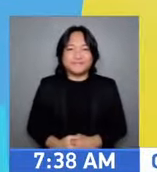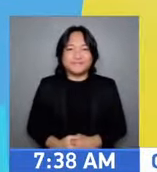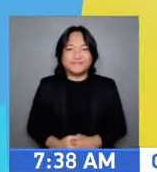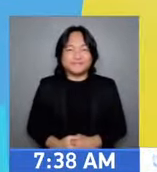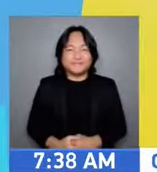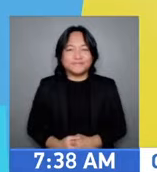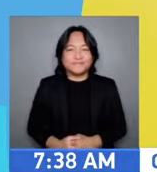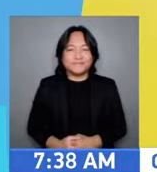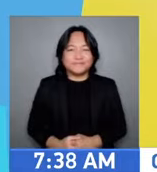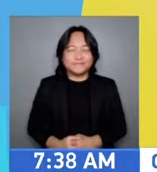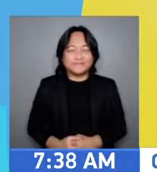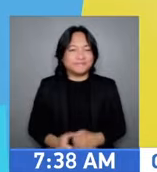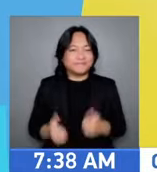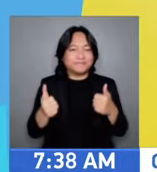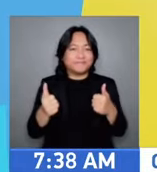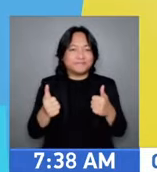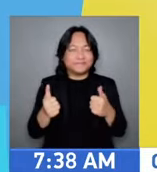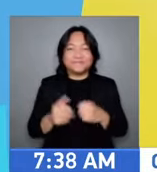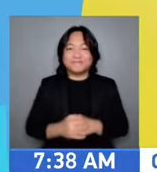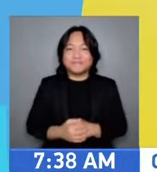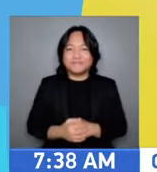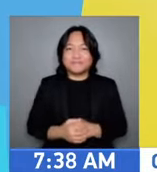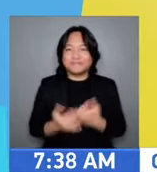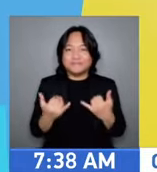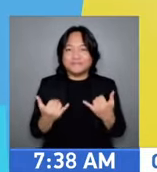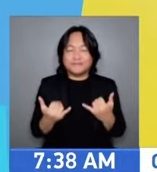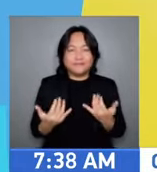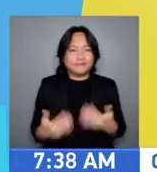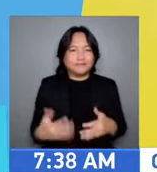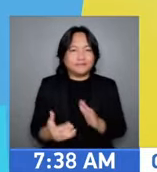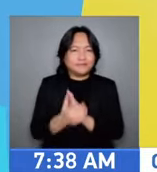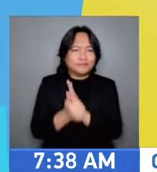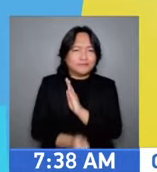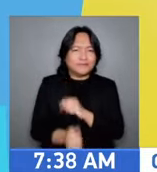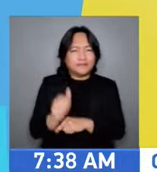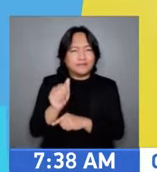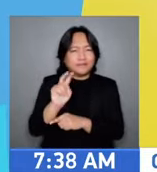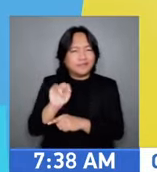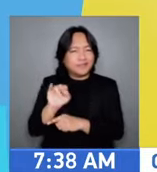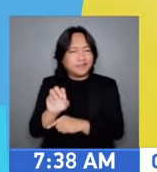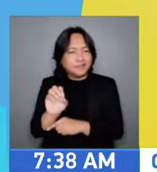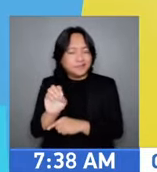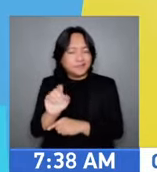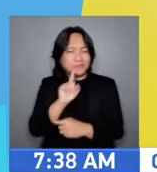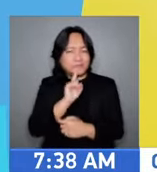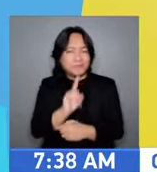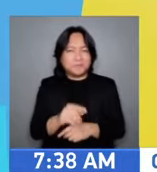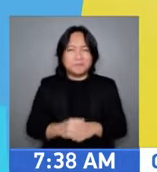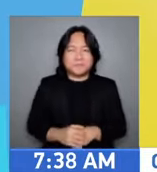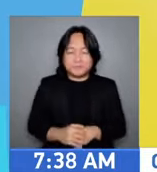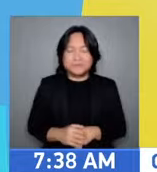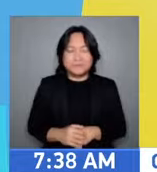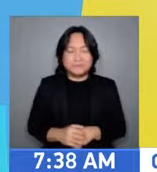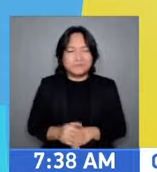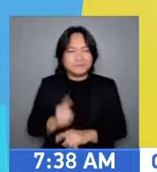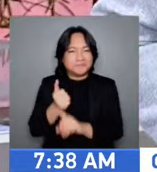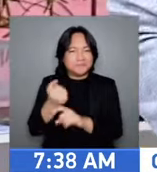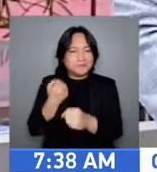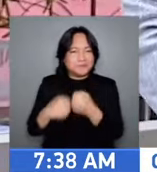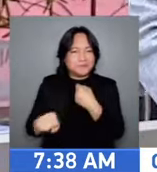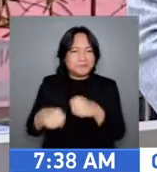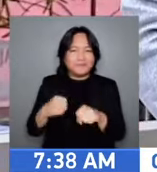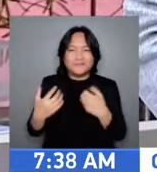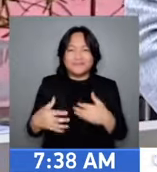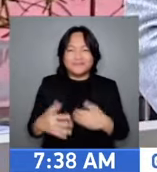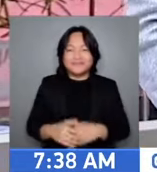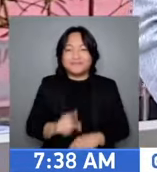Okay, ito na. Ang saya! Ang galing ni Anjo, ah. Athlete talaga, eh. Hop! Oh. Ang saya!